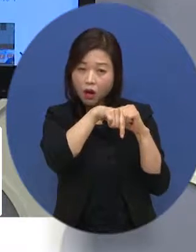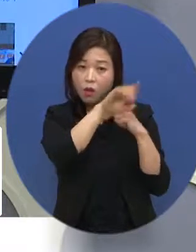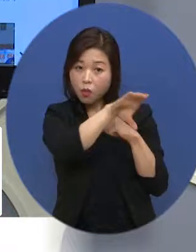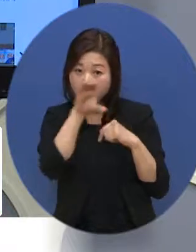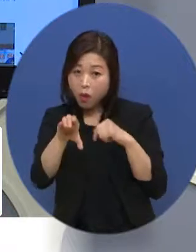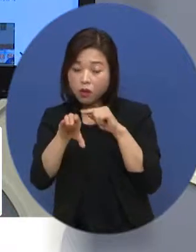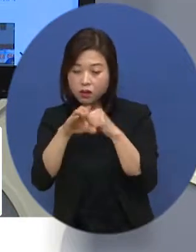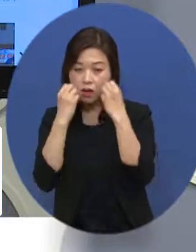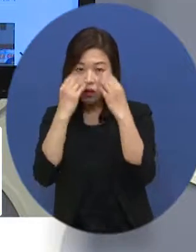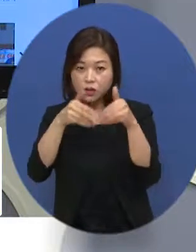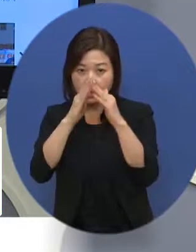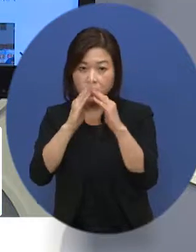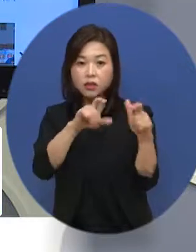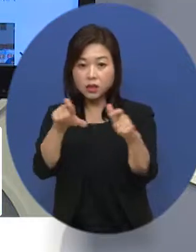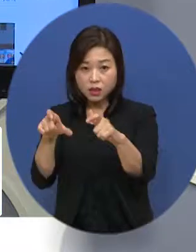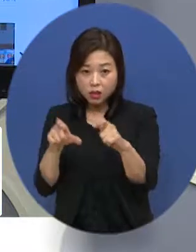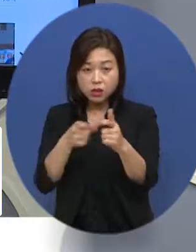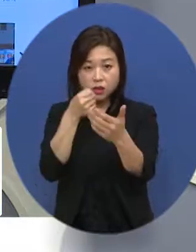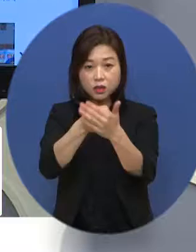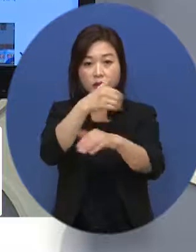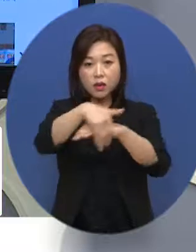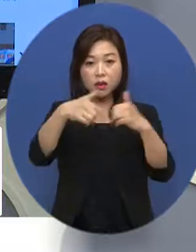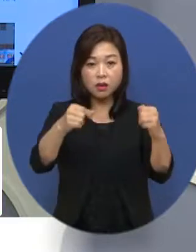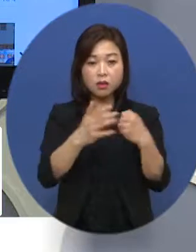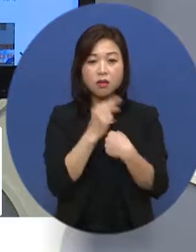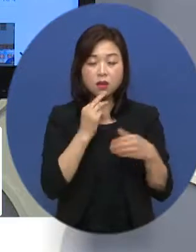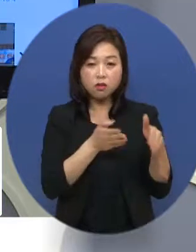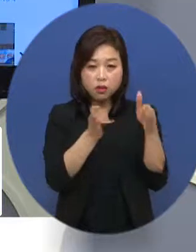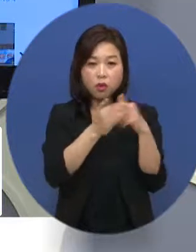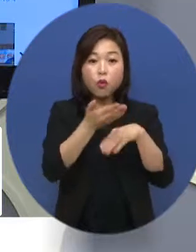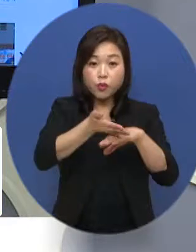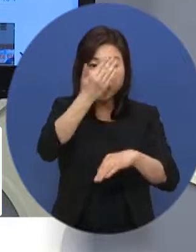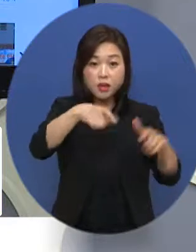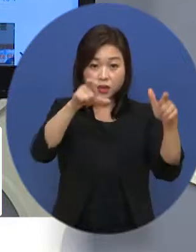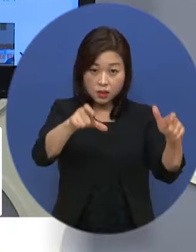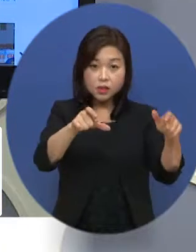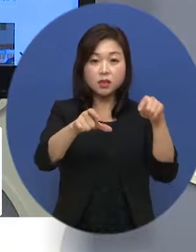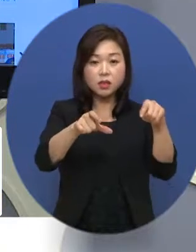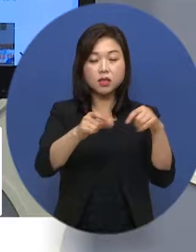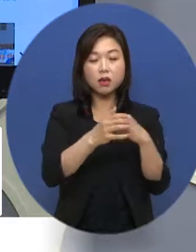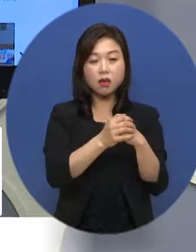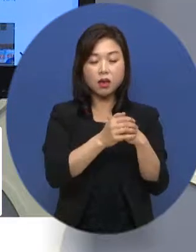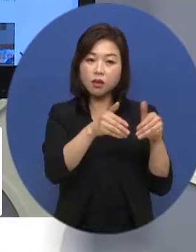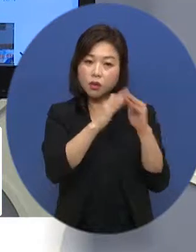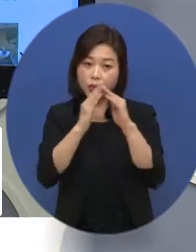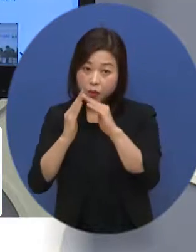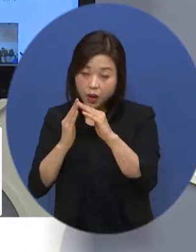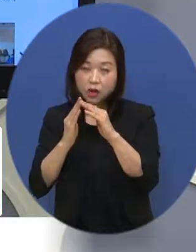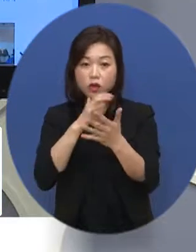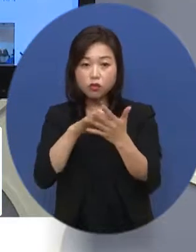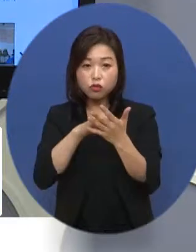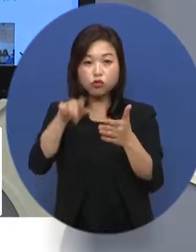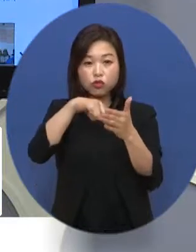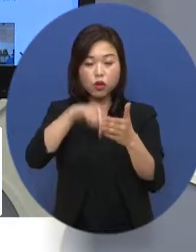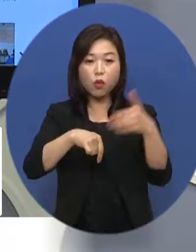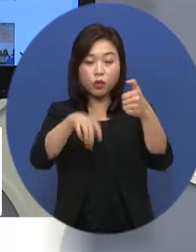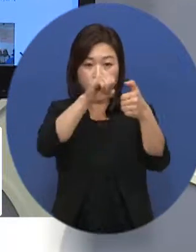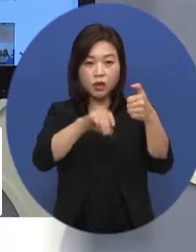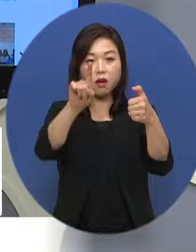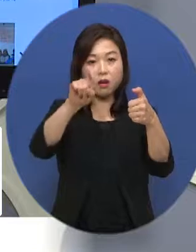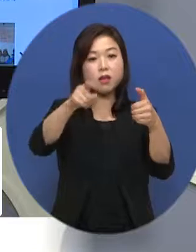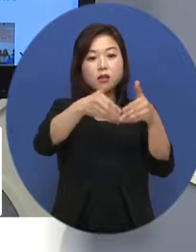선정할 계획으로 경기북부 지역의 전체 신설 물량의 50% 인 11개소 를 배치할 계획입니다